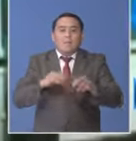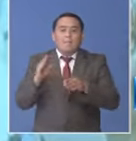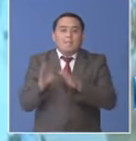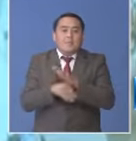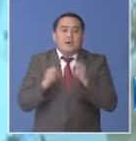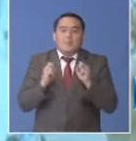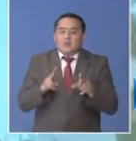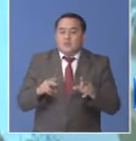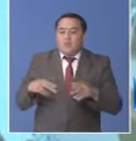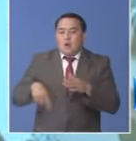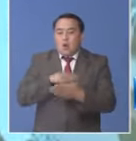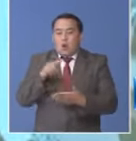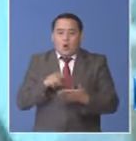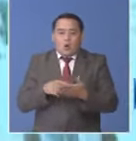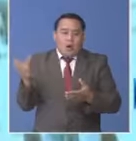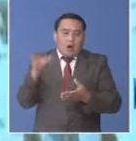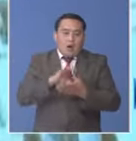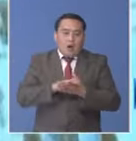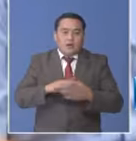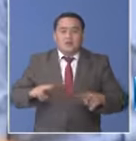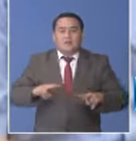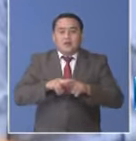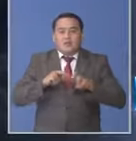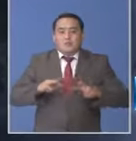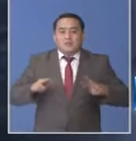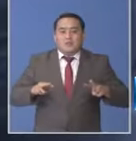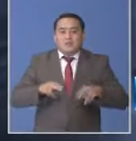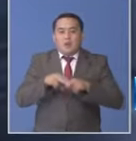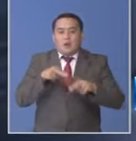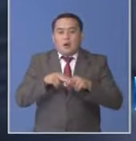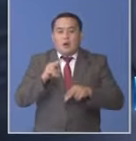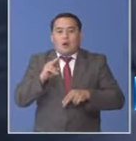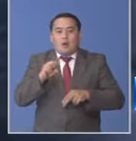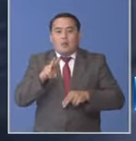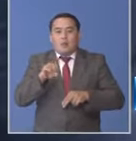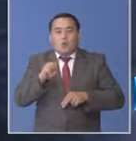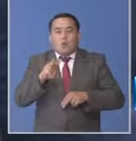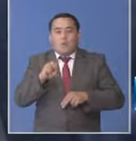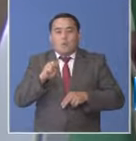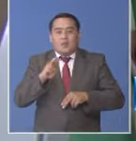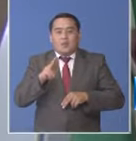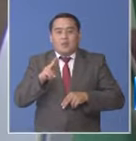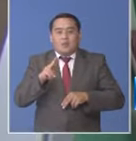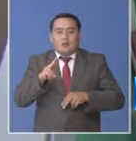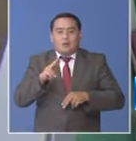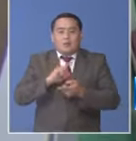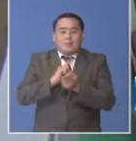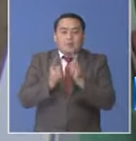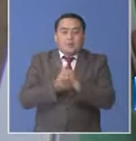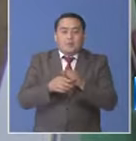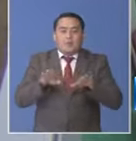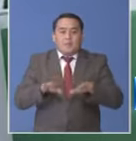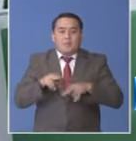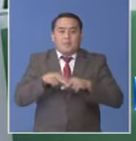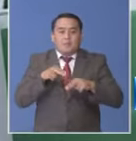«Безопасный город». С ними ознакомился глава Кабмина в Астане, министр внутренних дел Калмухамбет Касымов, сказал, что за счет перераспределения местной